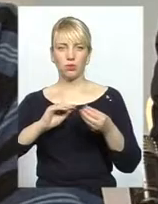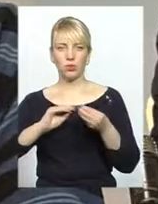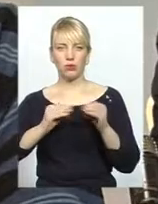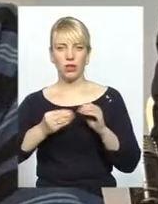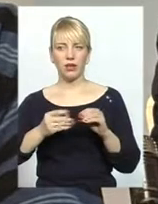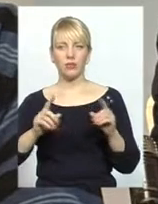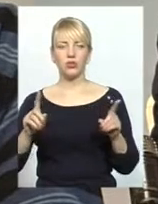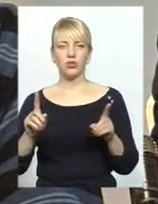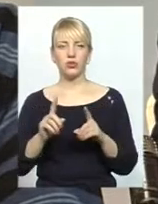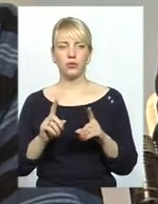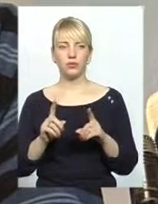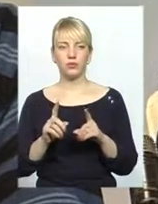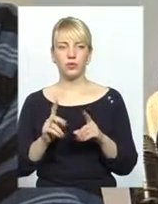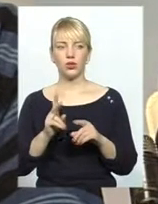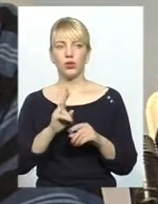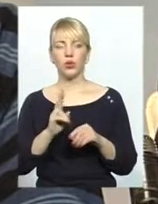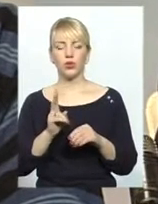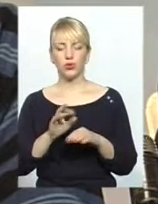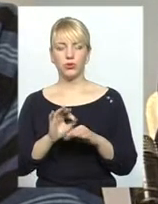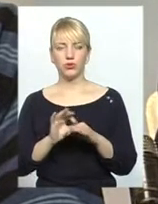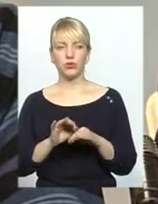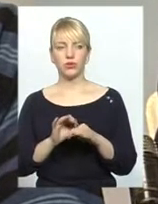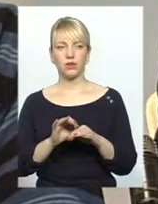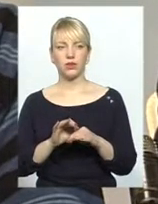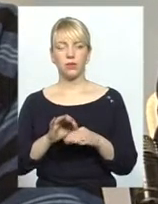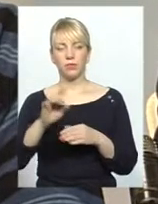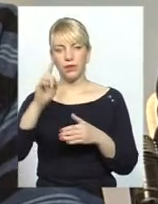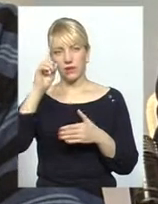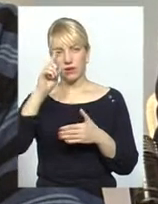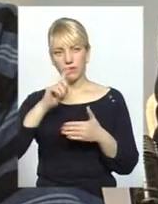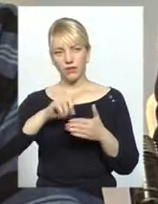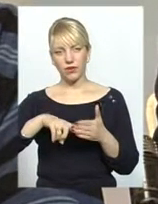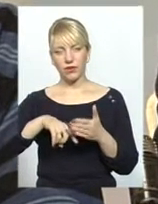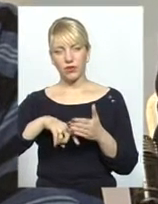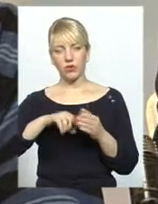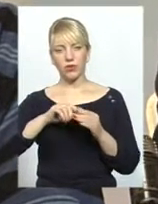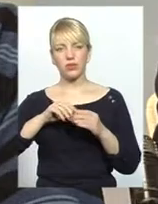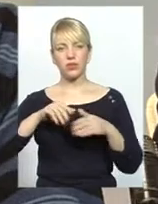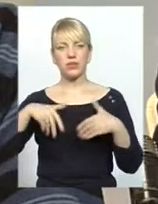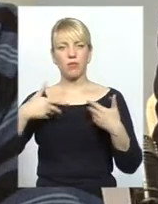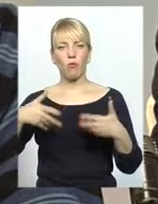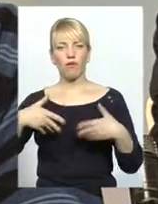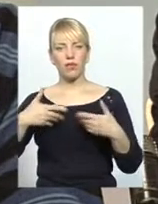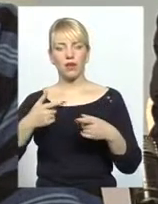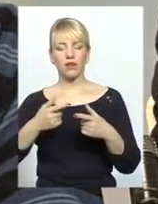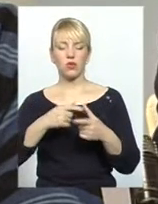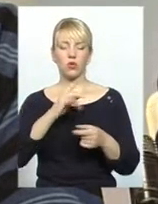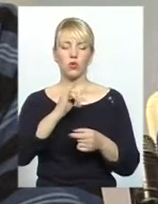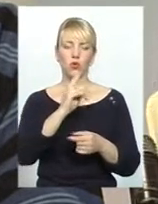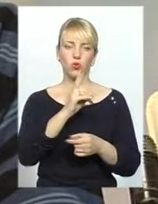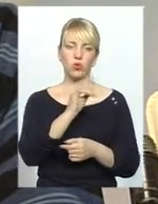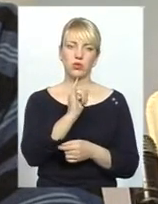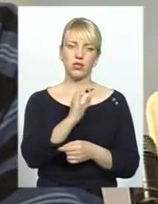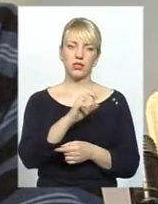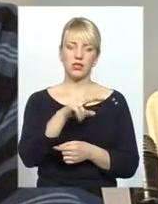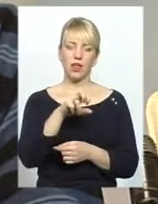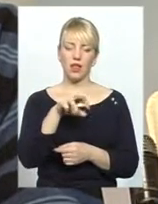щоб хтось носив віросповідання, хто мав віросповідання іслам, хтось мав